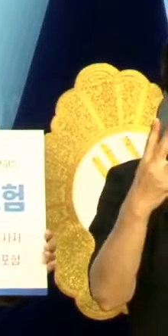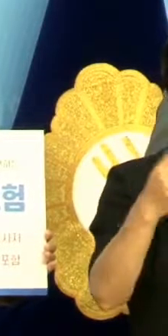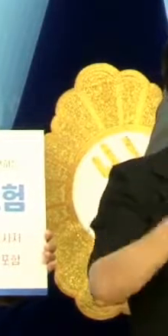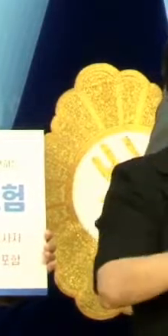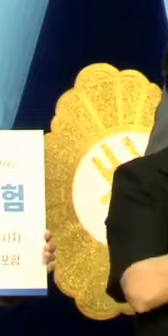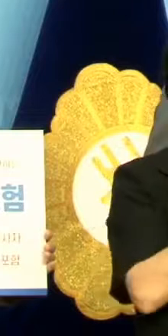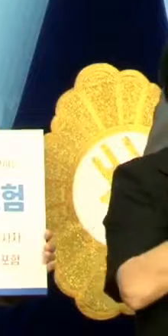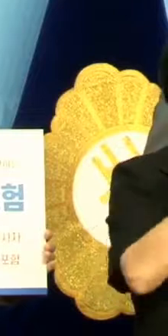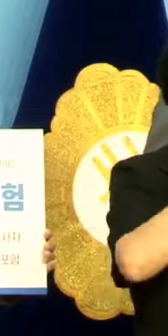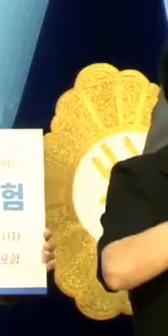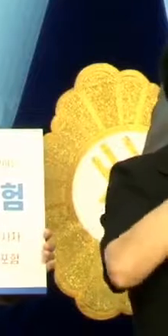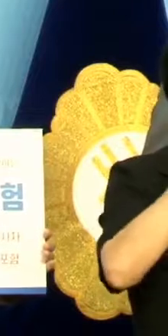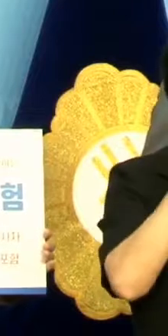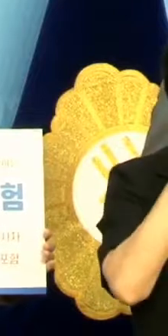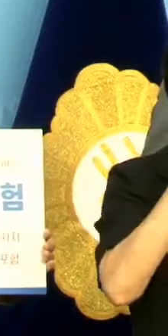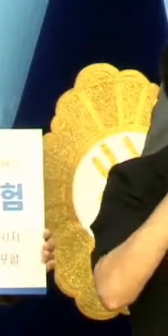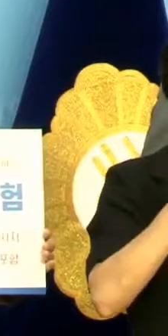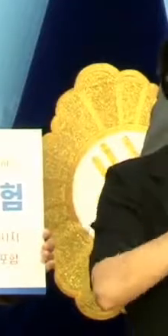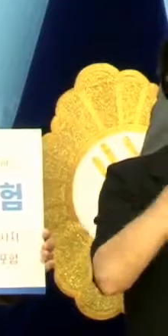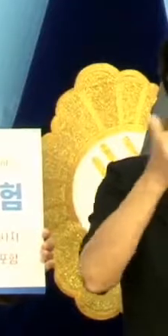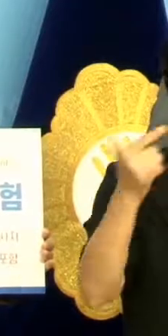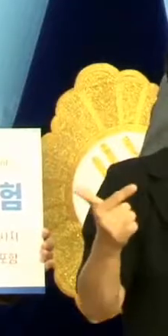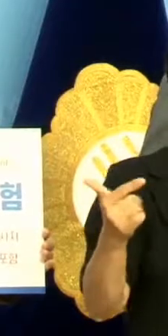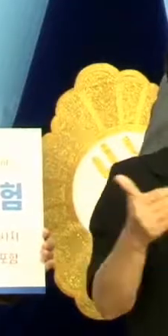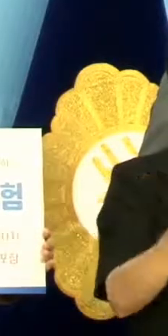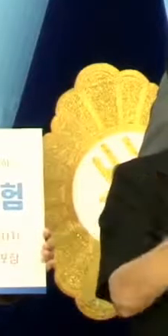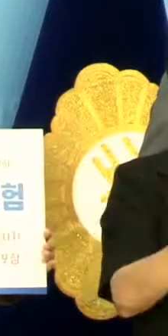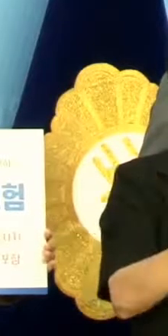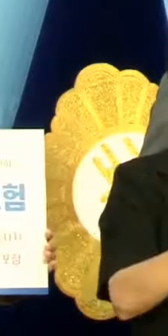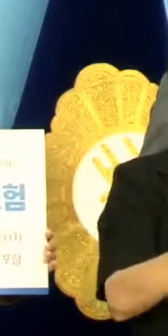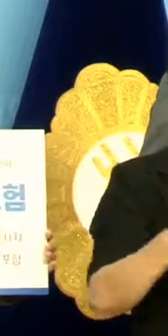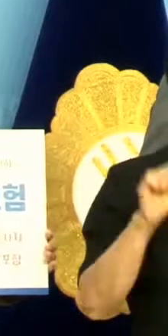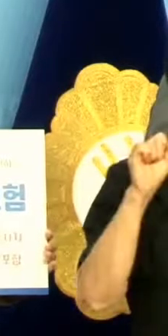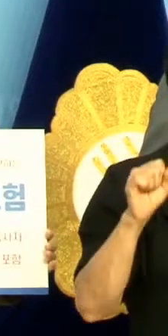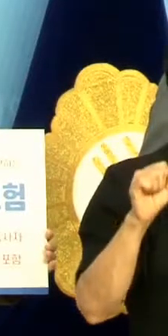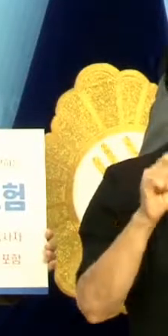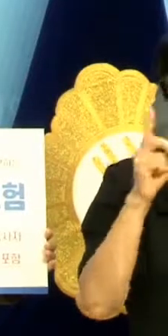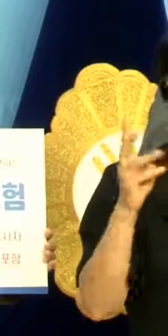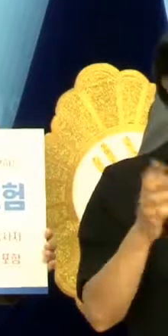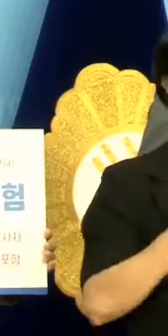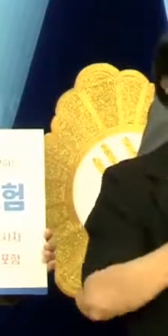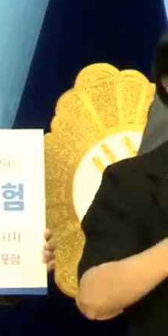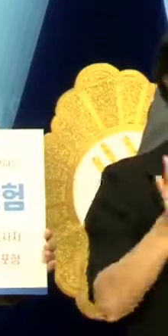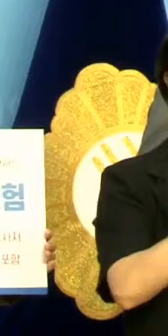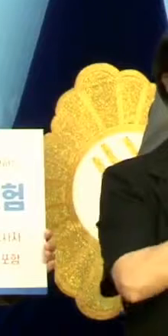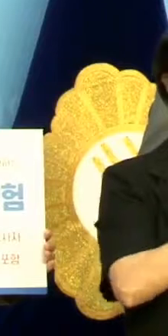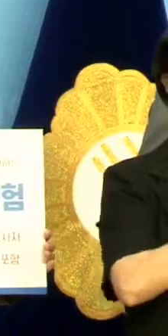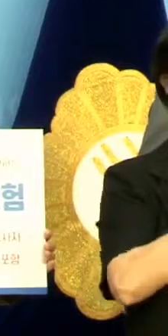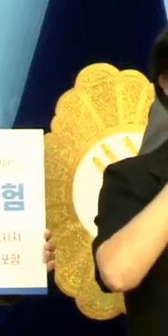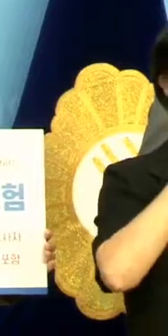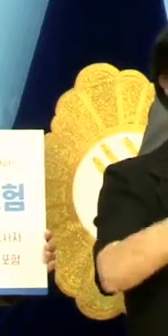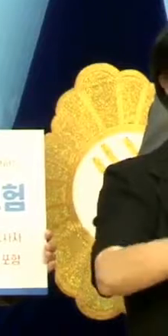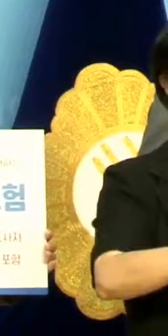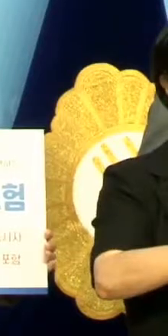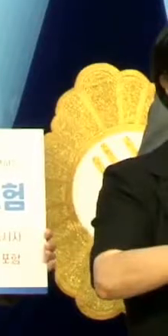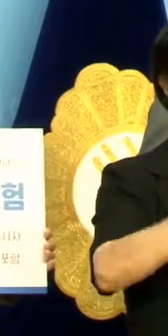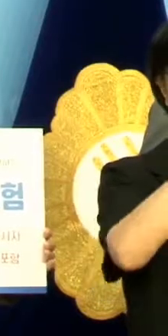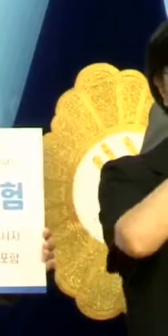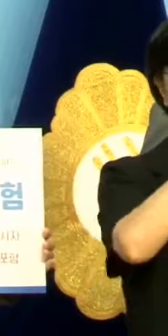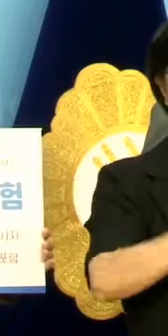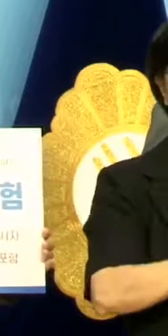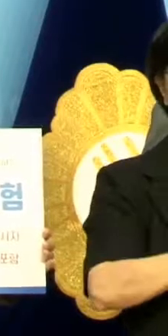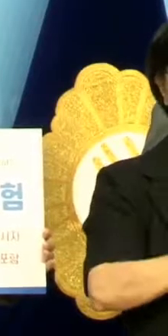과 씨마 4시부터 대 6시까지는 예체능 그 다음은 돌봄 이런식으로 해서